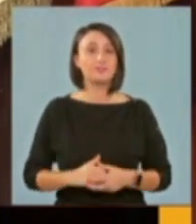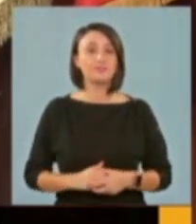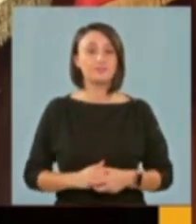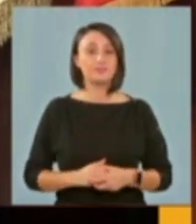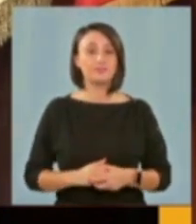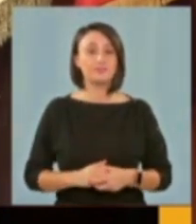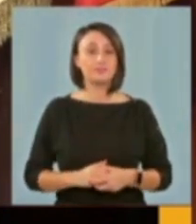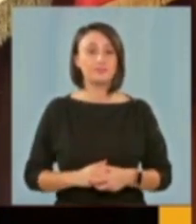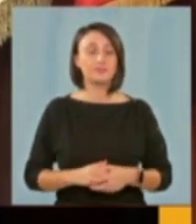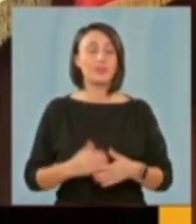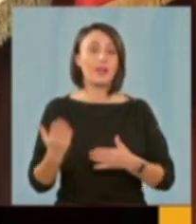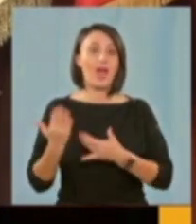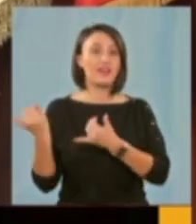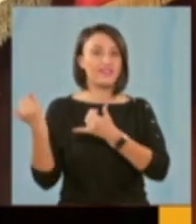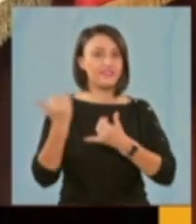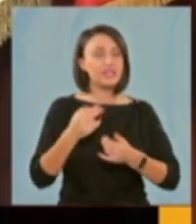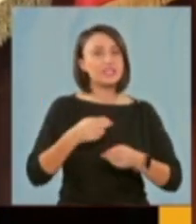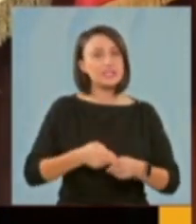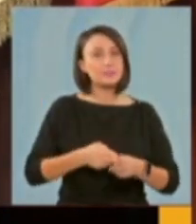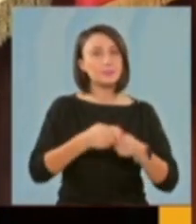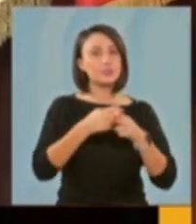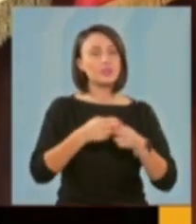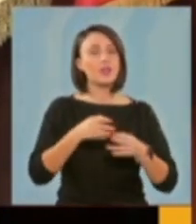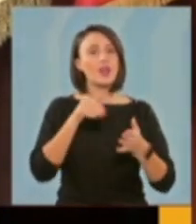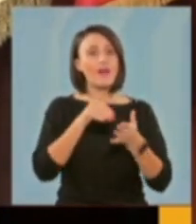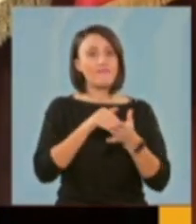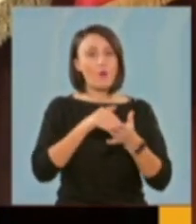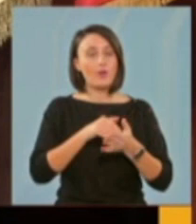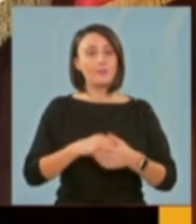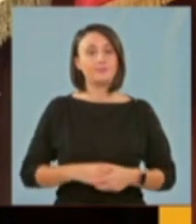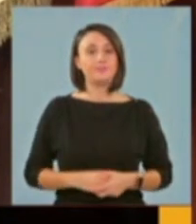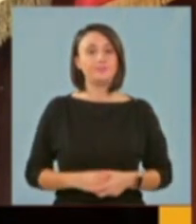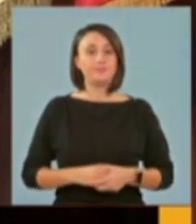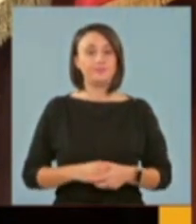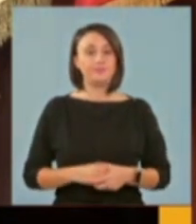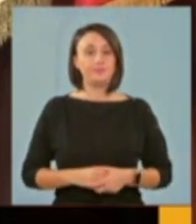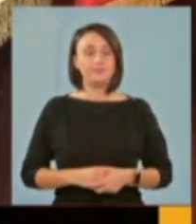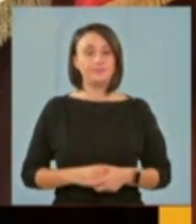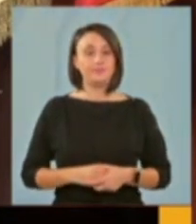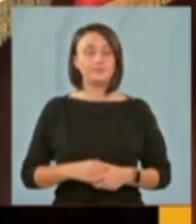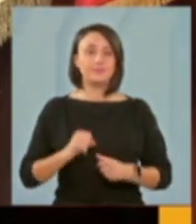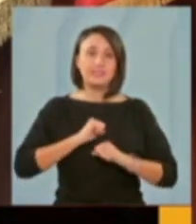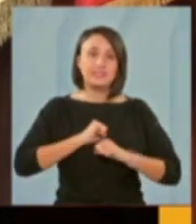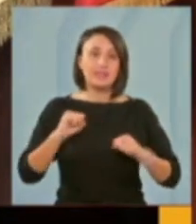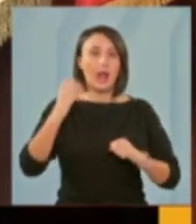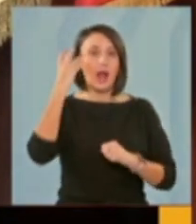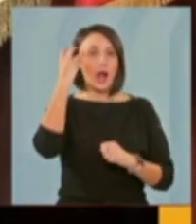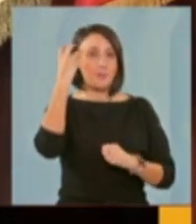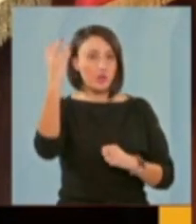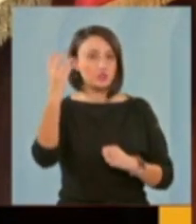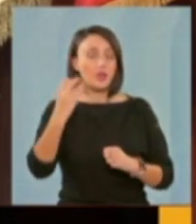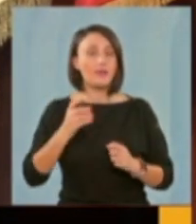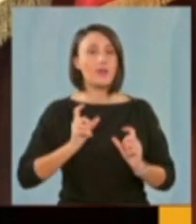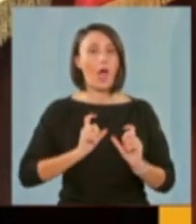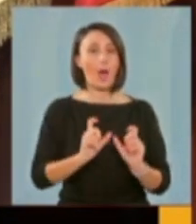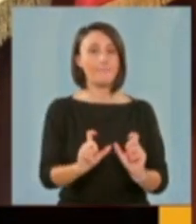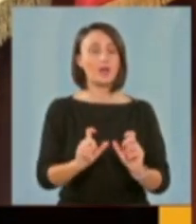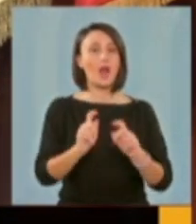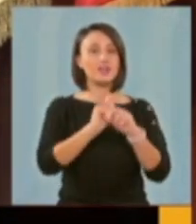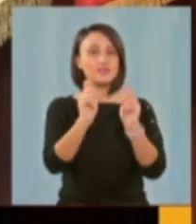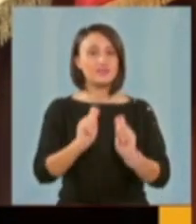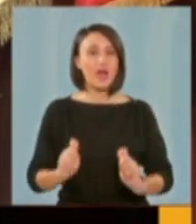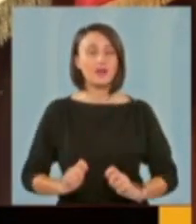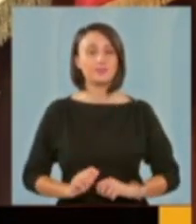la care vine și sprijină nevoia de întărire a capacității de apărare a țării.